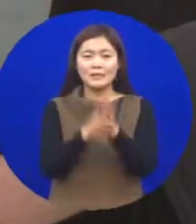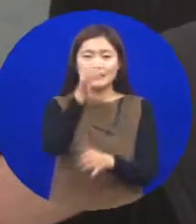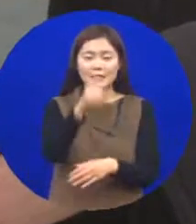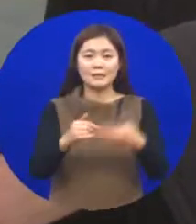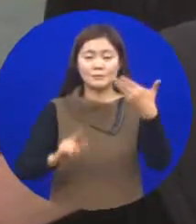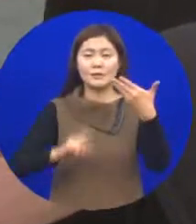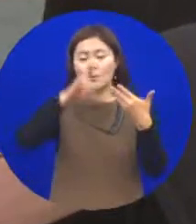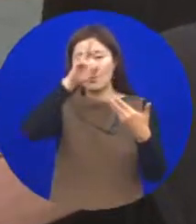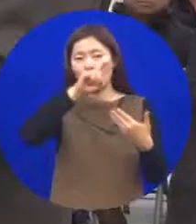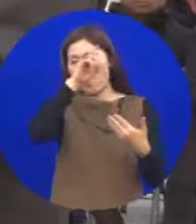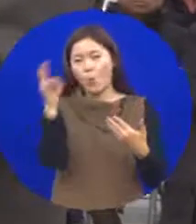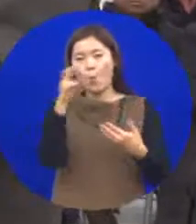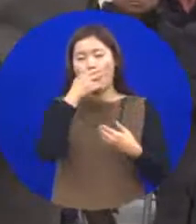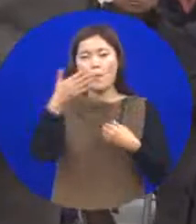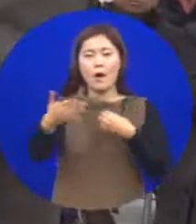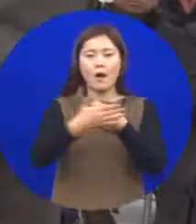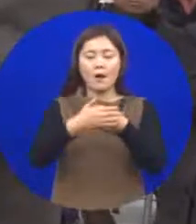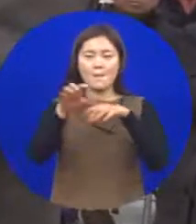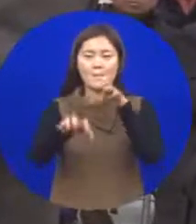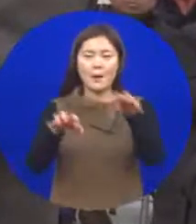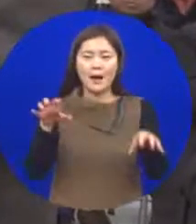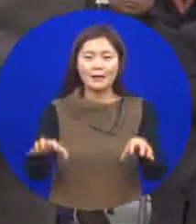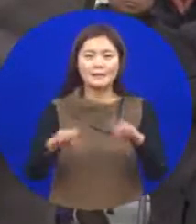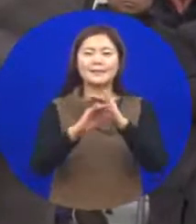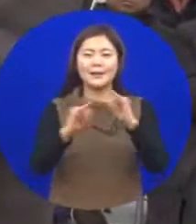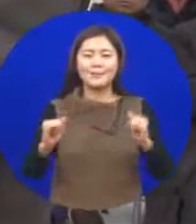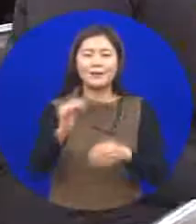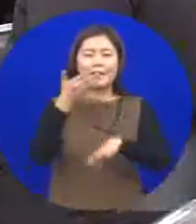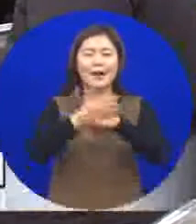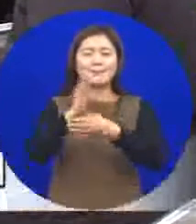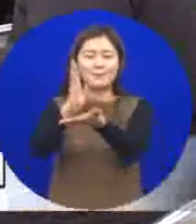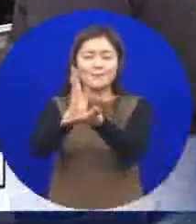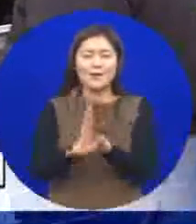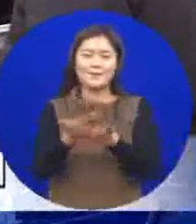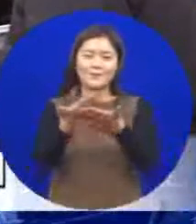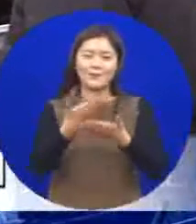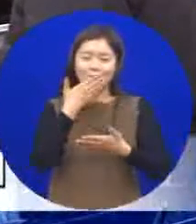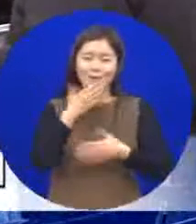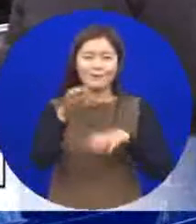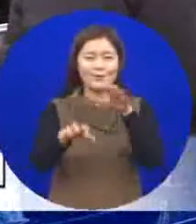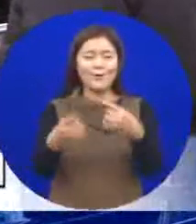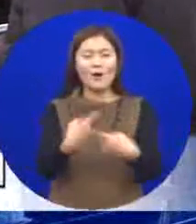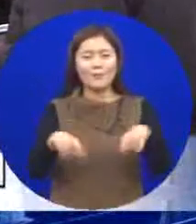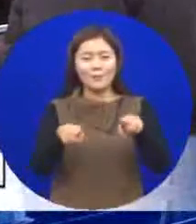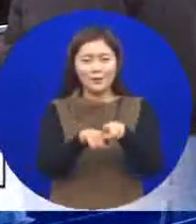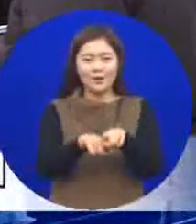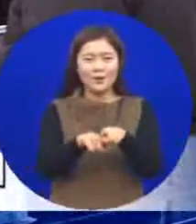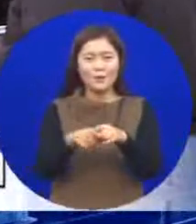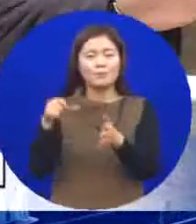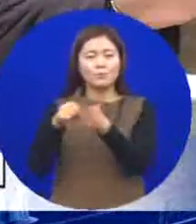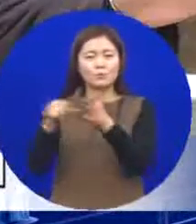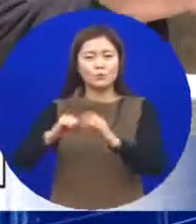정찬민 시장이 14일 오후 백안면 가좌 1리 석실마을 주민들에게 감사패를 받았습니다. 마을 주민들과 이